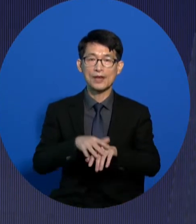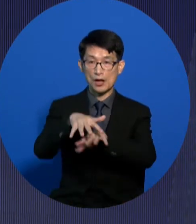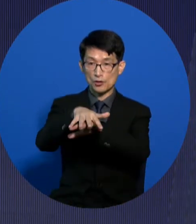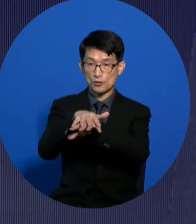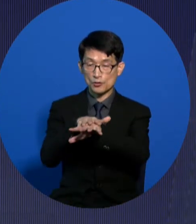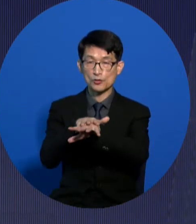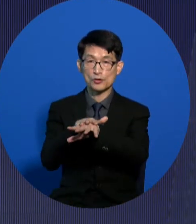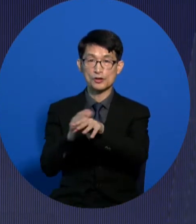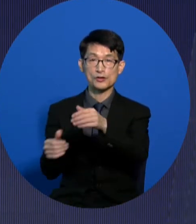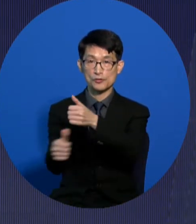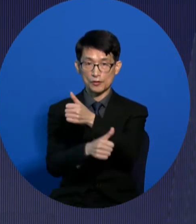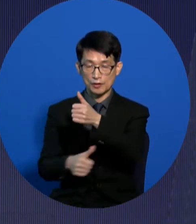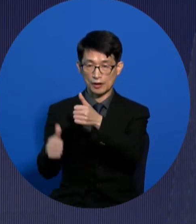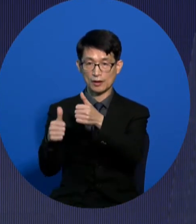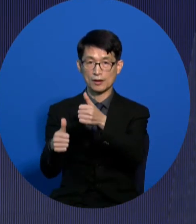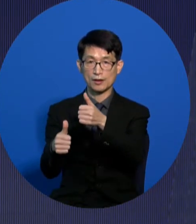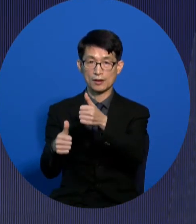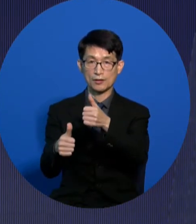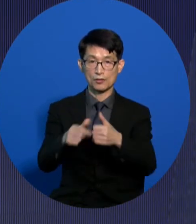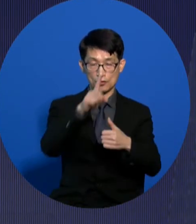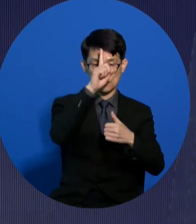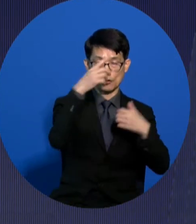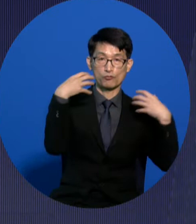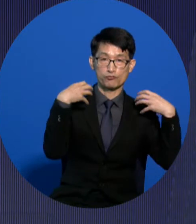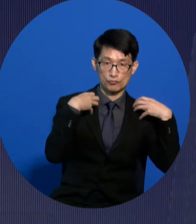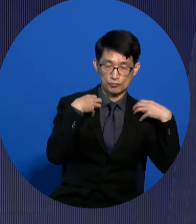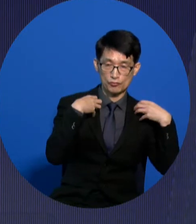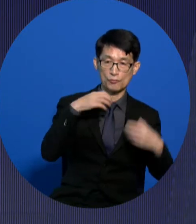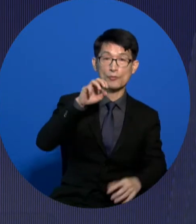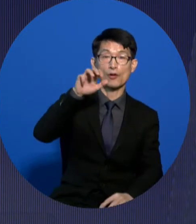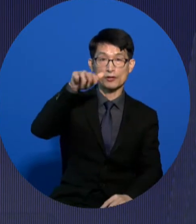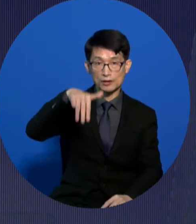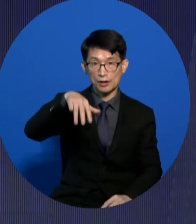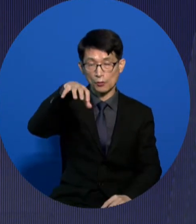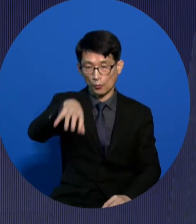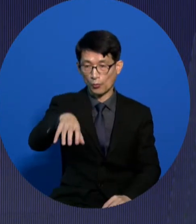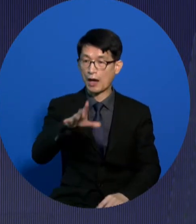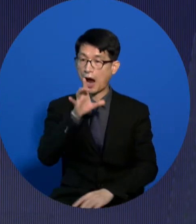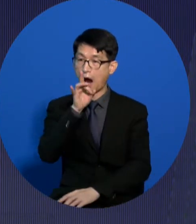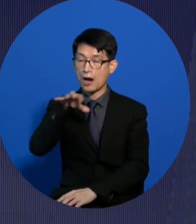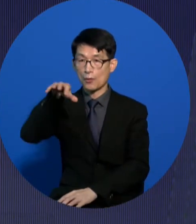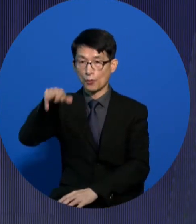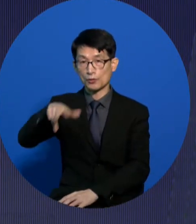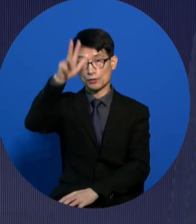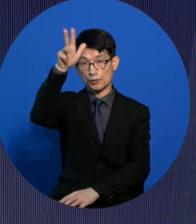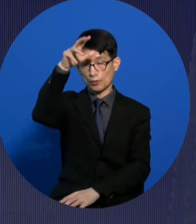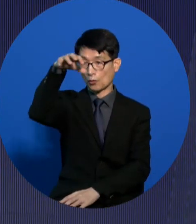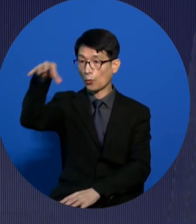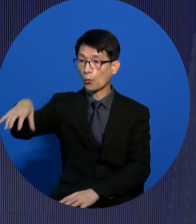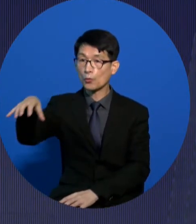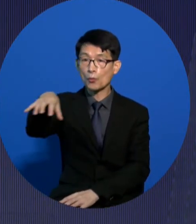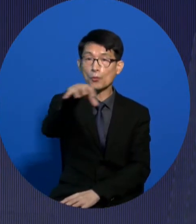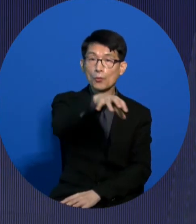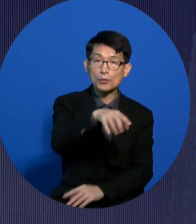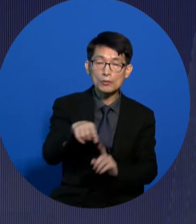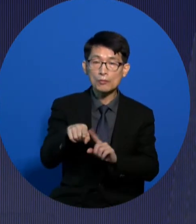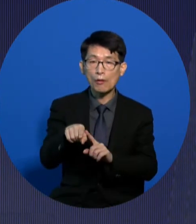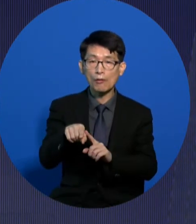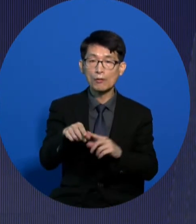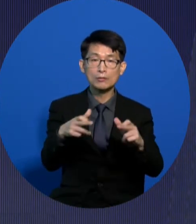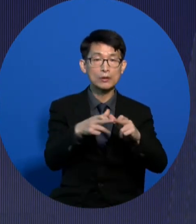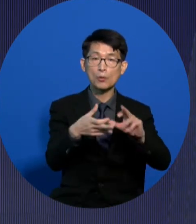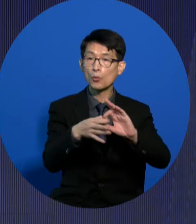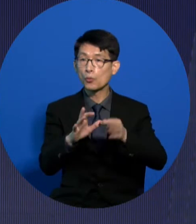조직위원회, 중앙정부, 평창군, 강릉시, 정성군 등 어느 주체도 패럴림픽에